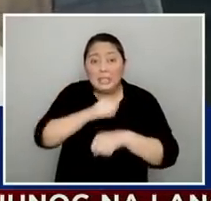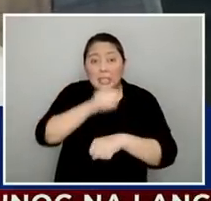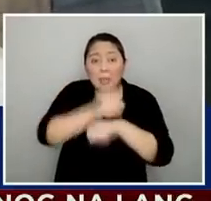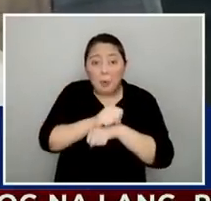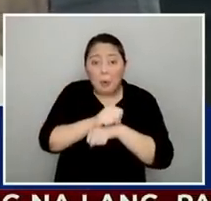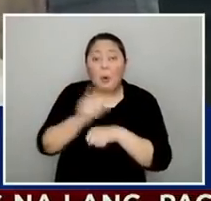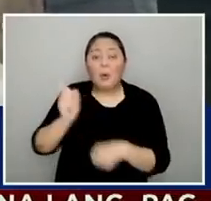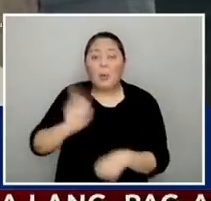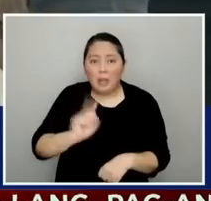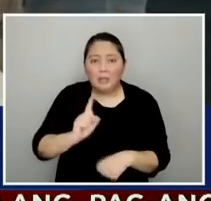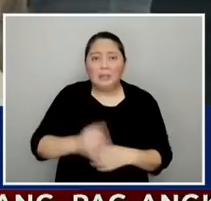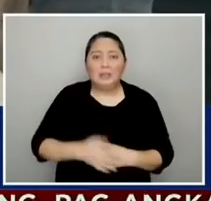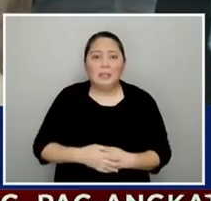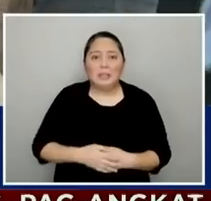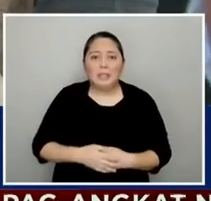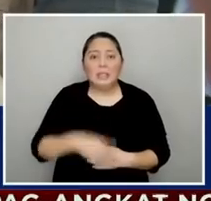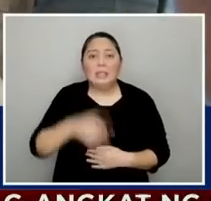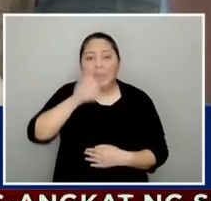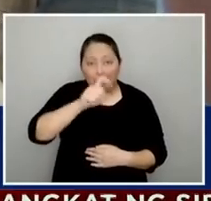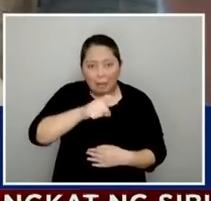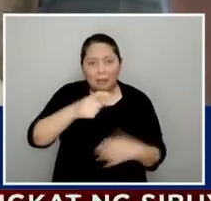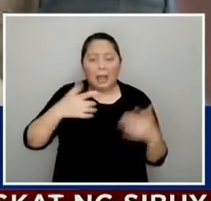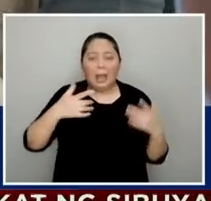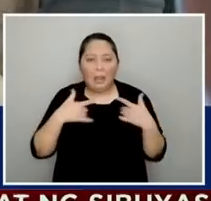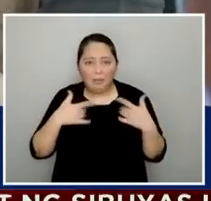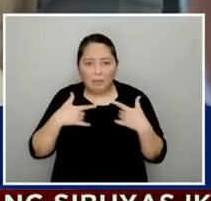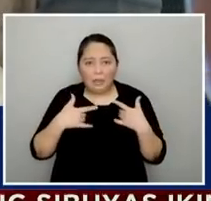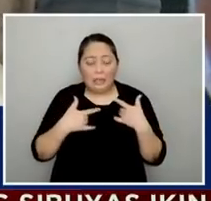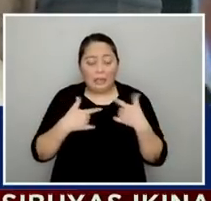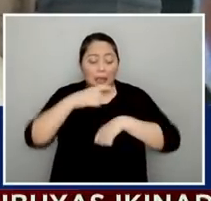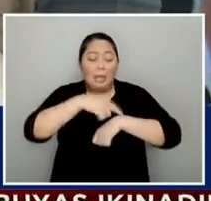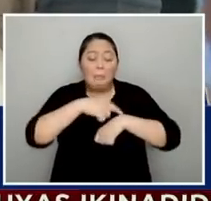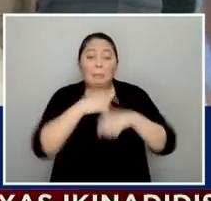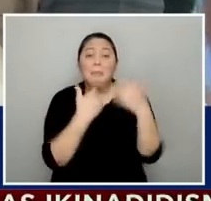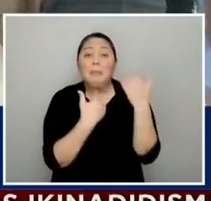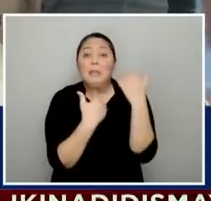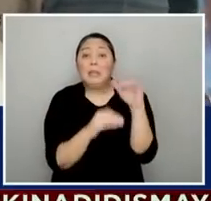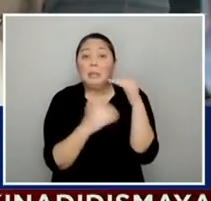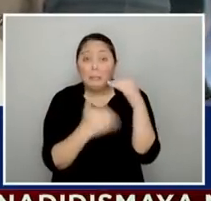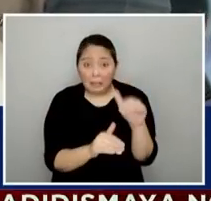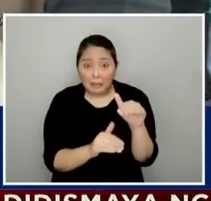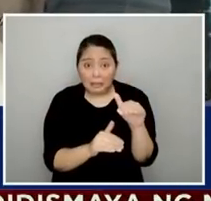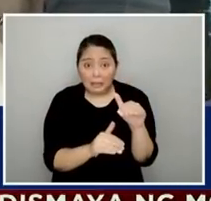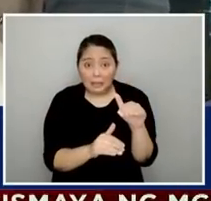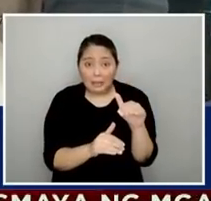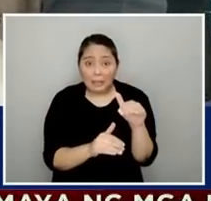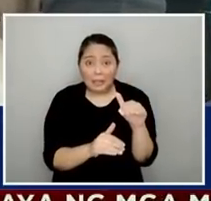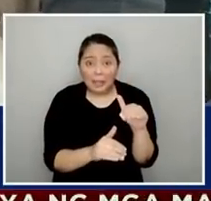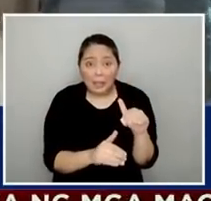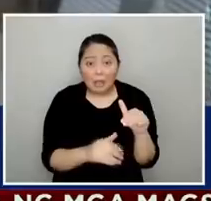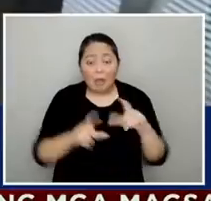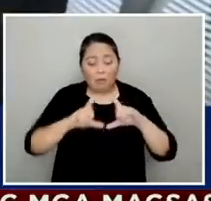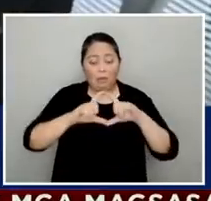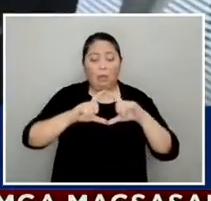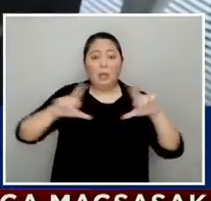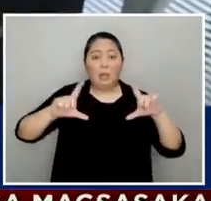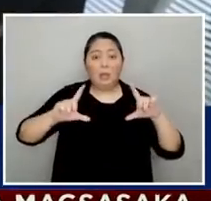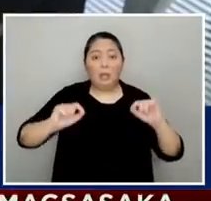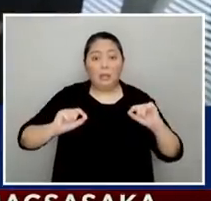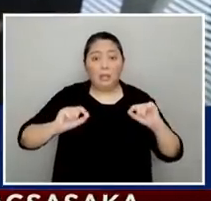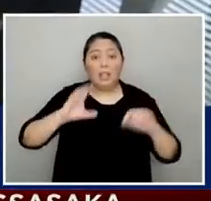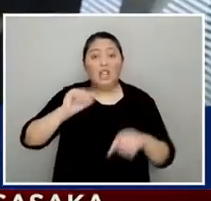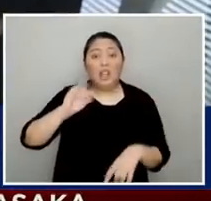behind putting a time limit to the effectivity of the vaccine card.